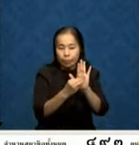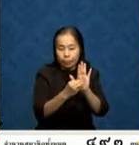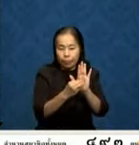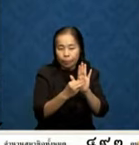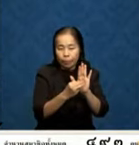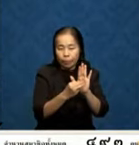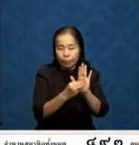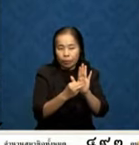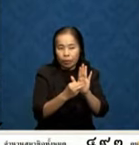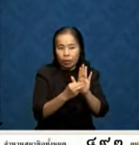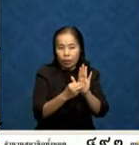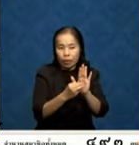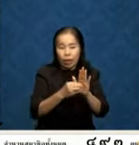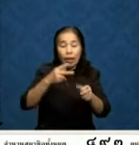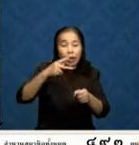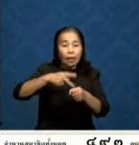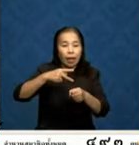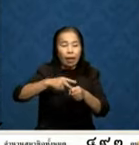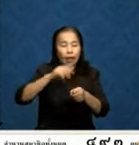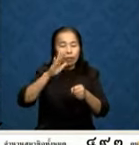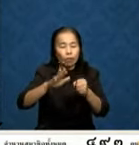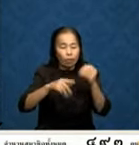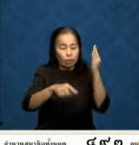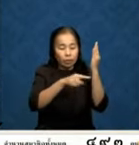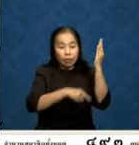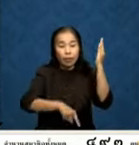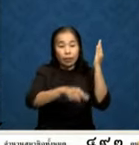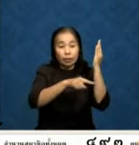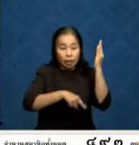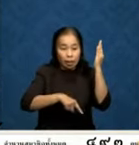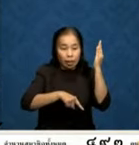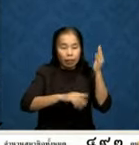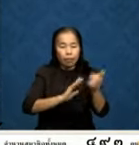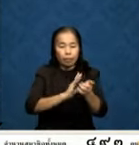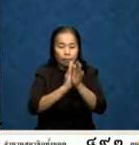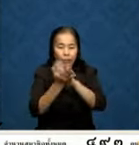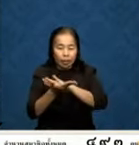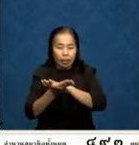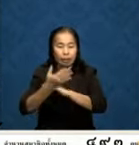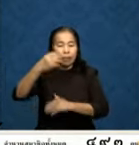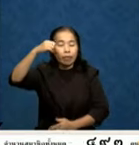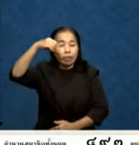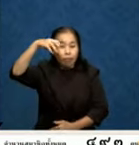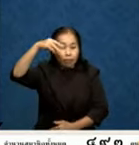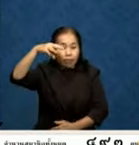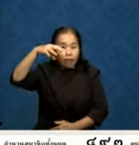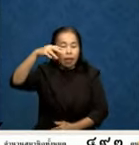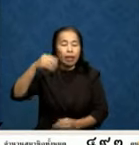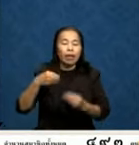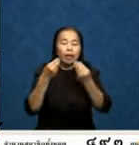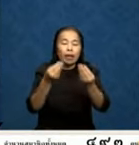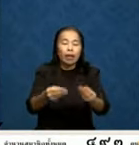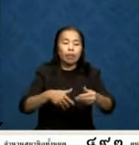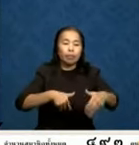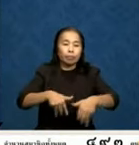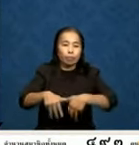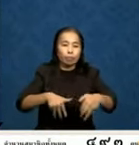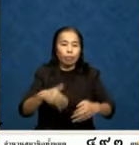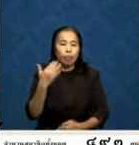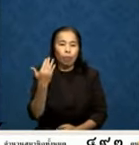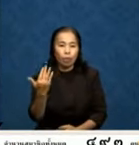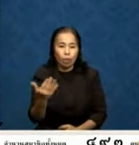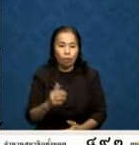ช้ก๊าซธรรมชาติจากอ่าวไทยเพื่อผลิตกระแสไฟฟ้านะครับแล้วก็ใช้ให้กับประชาชนก่อนนะครับซึ่งก็